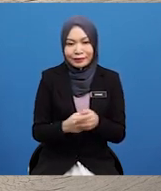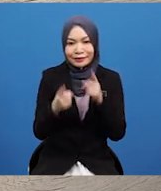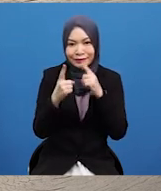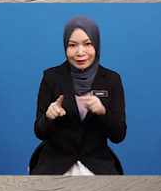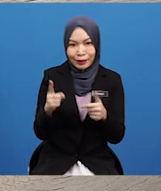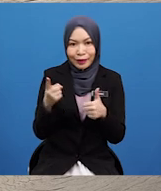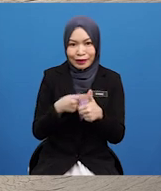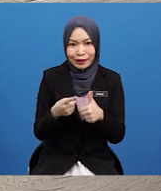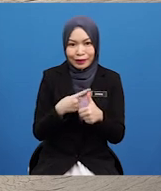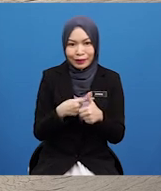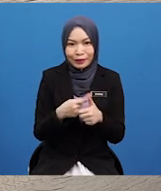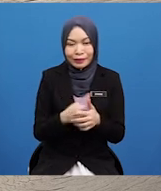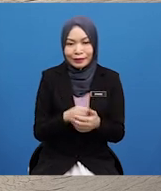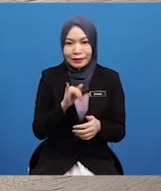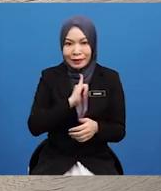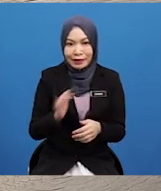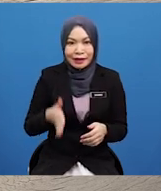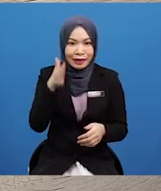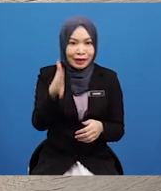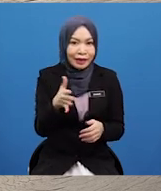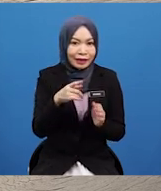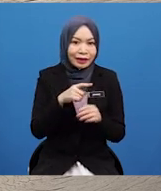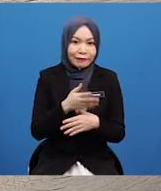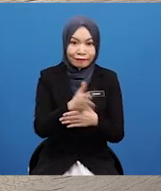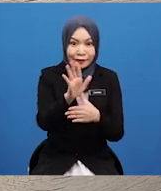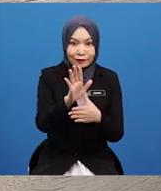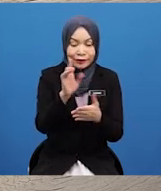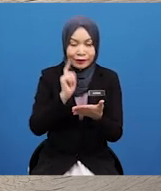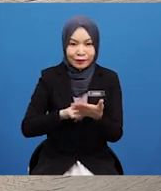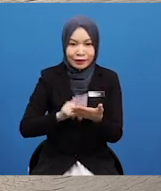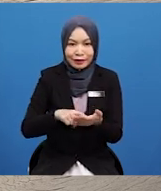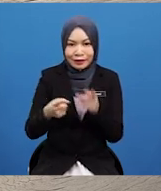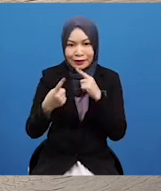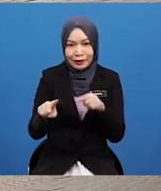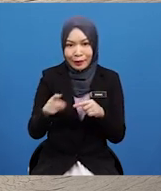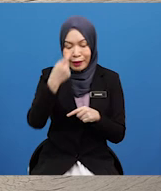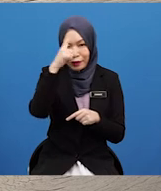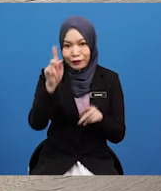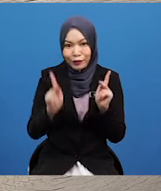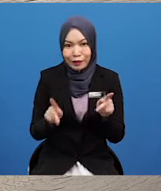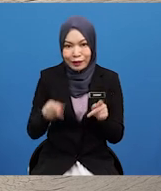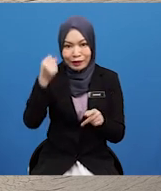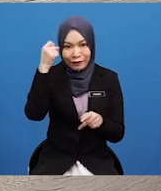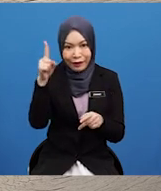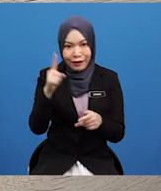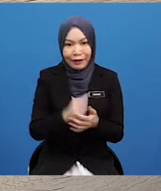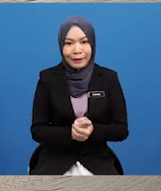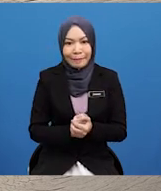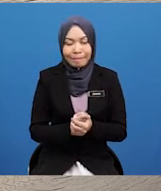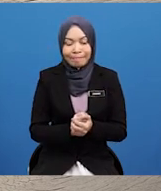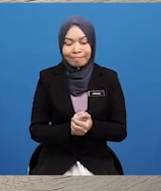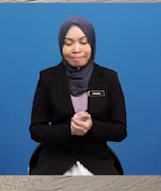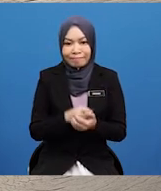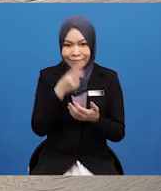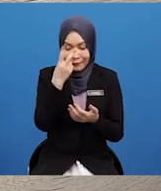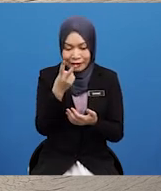Jawapan 1. Saya akan terus bincangkan jawapannya agar para pelajar lebih faham. Sila semak jawapan